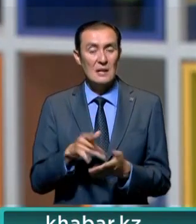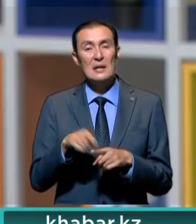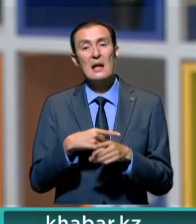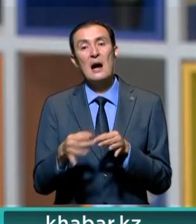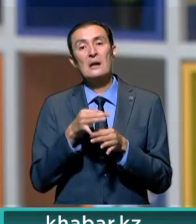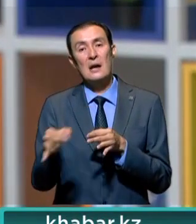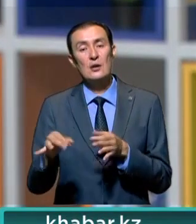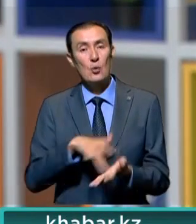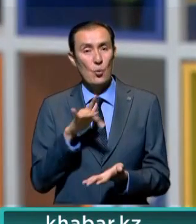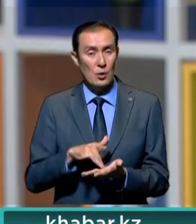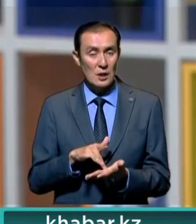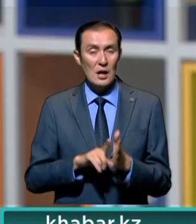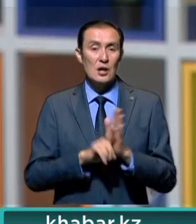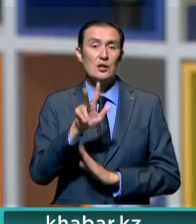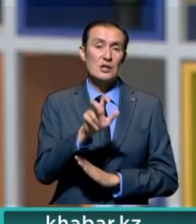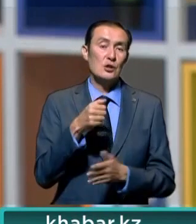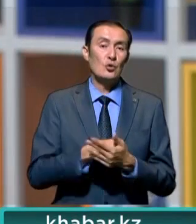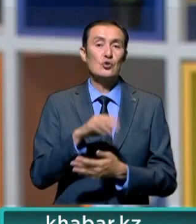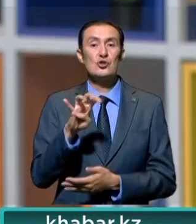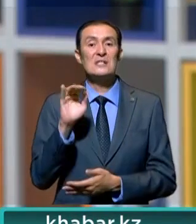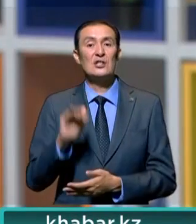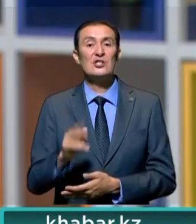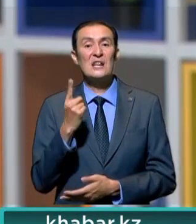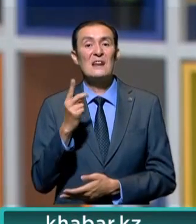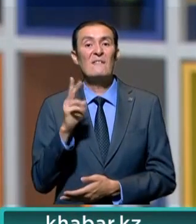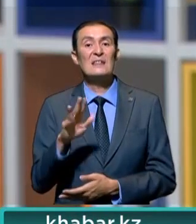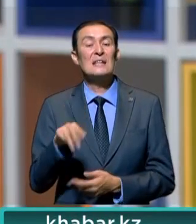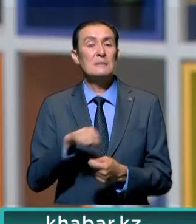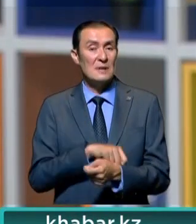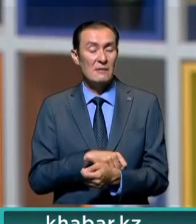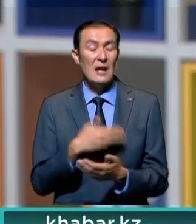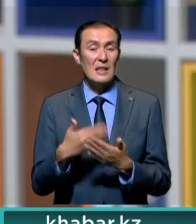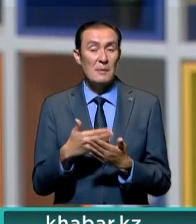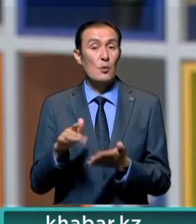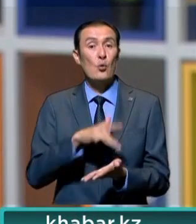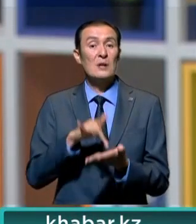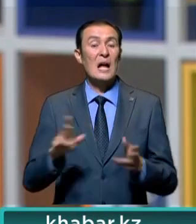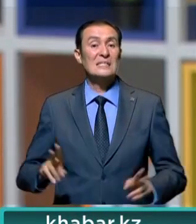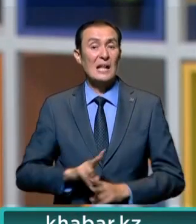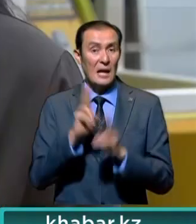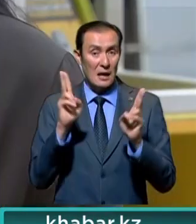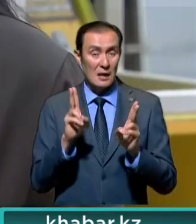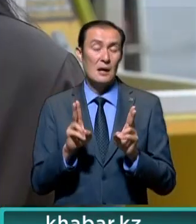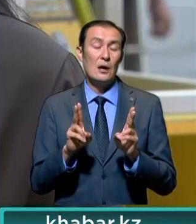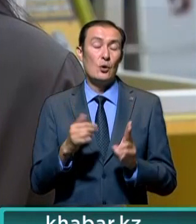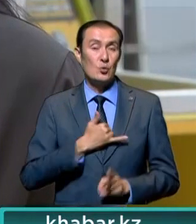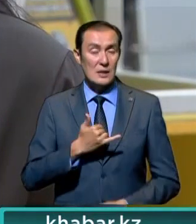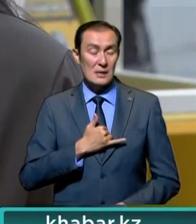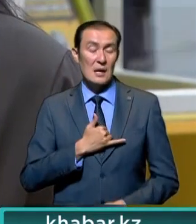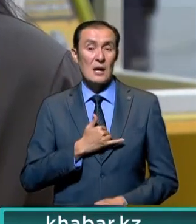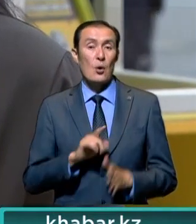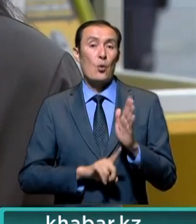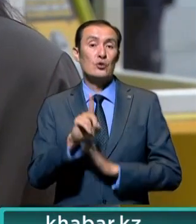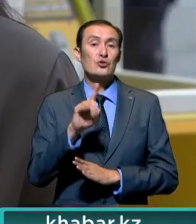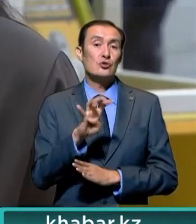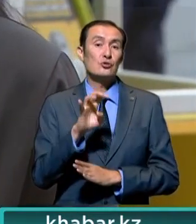окраины, и центр города, от 300 до 400 тысяч за квадратный метр. Если мы берем Астану, в Астане у нас разбег идет